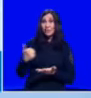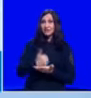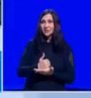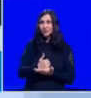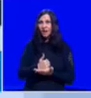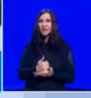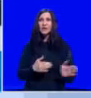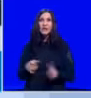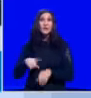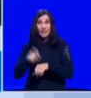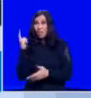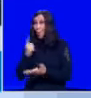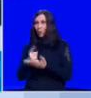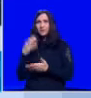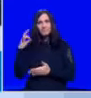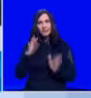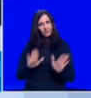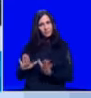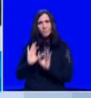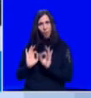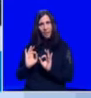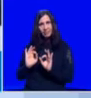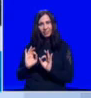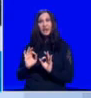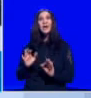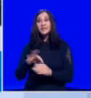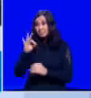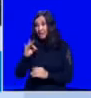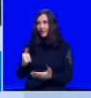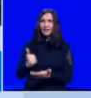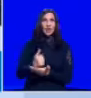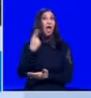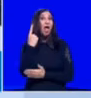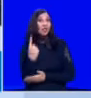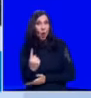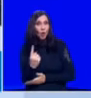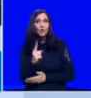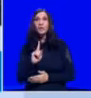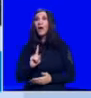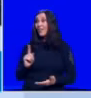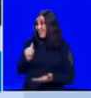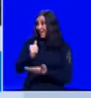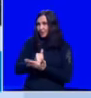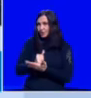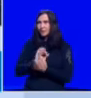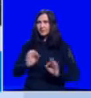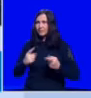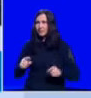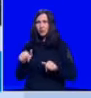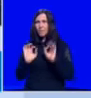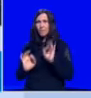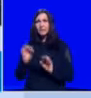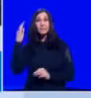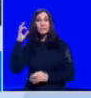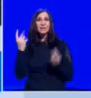Сега само се назначава. Има указ на президента. Чакайте пак да... Избиране и назначаване е едно, а назначаване е съвсем различно. Сега в